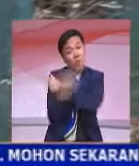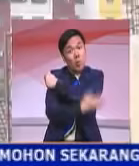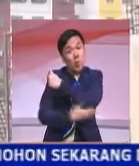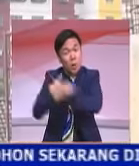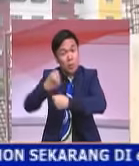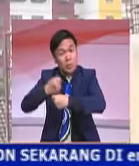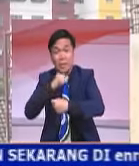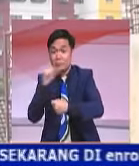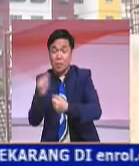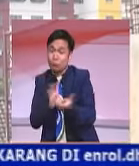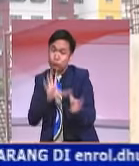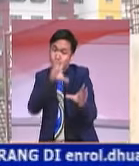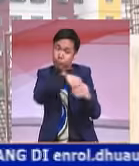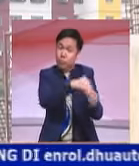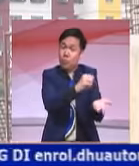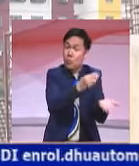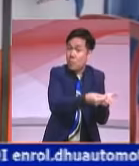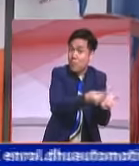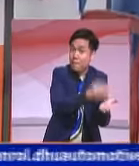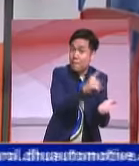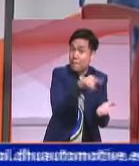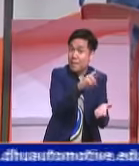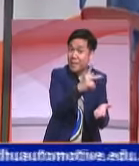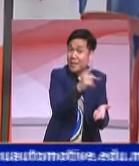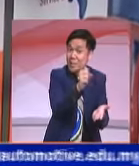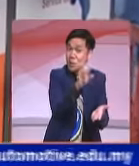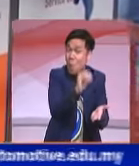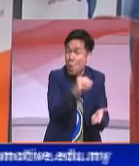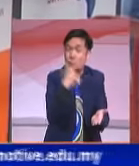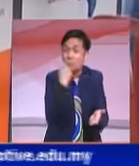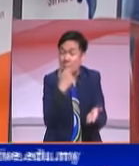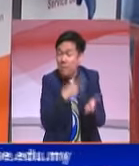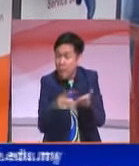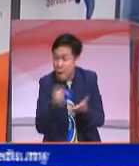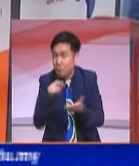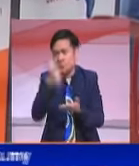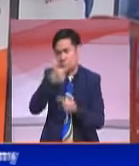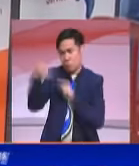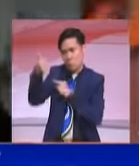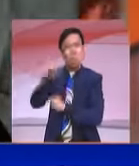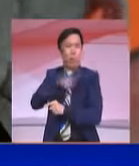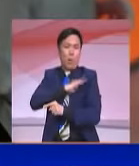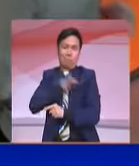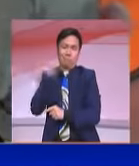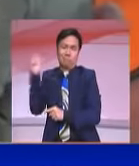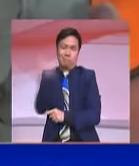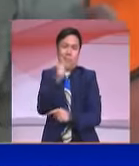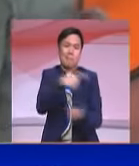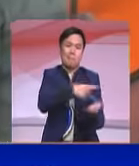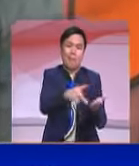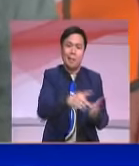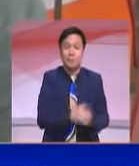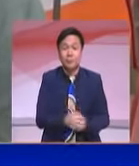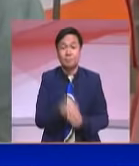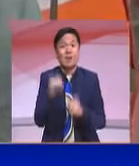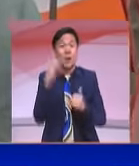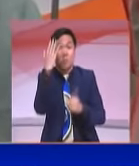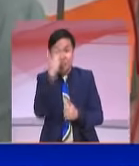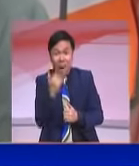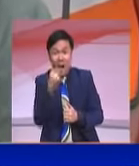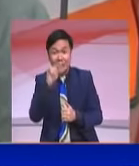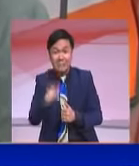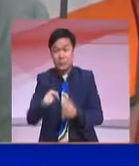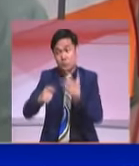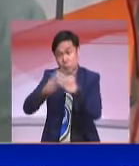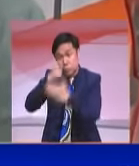bukan pencarum Perkeso, kos saringan perlu ditanggung sepenuhnya oleh pihak majikan. Beliau berkata keperluan menjalani